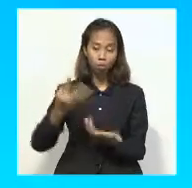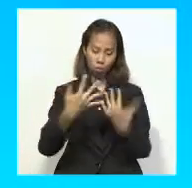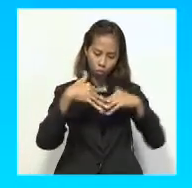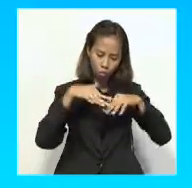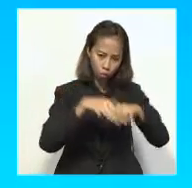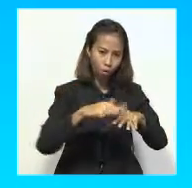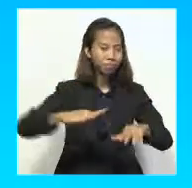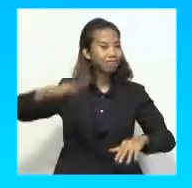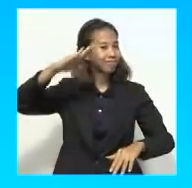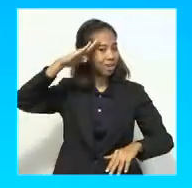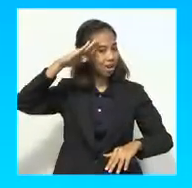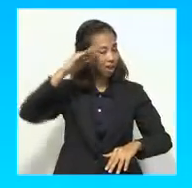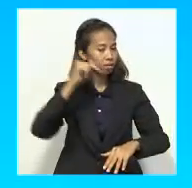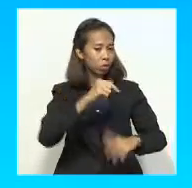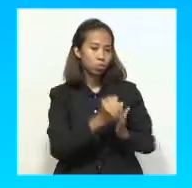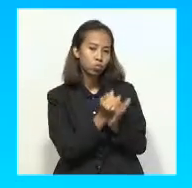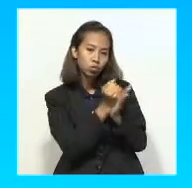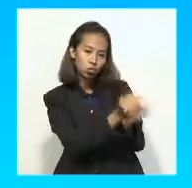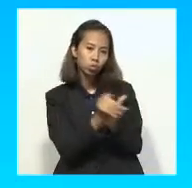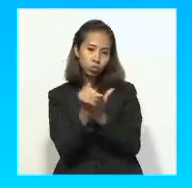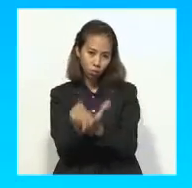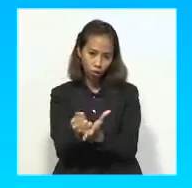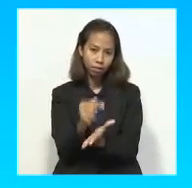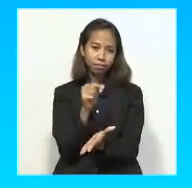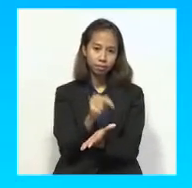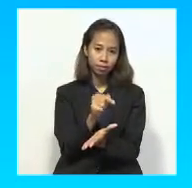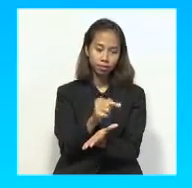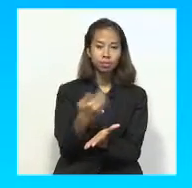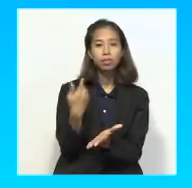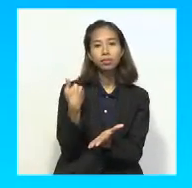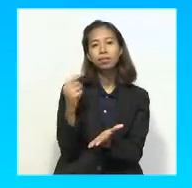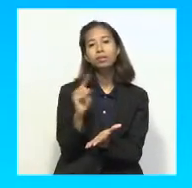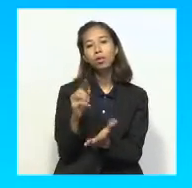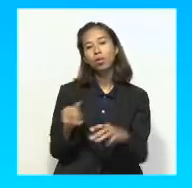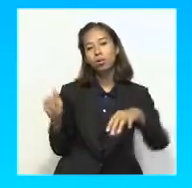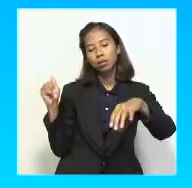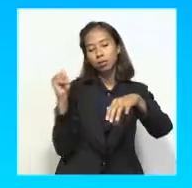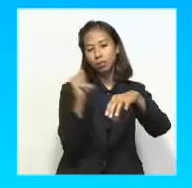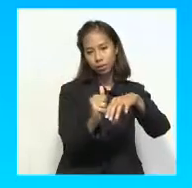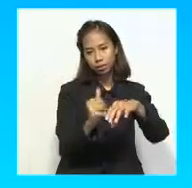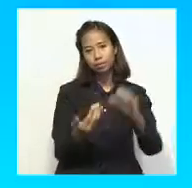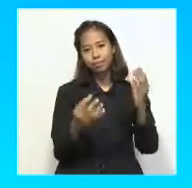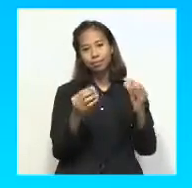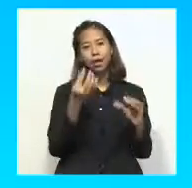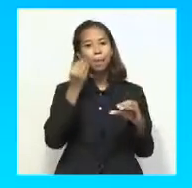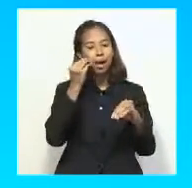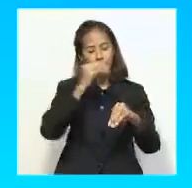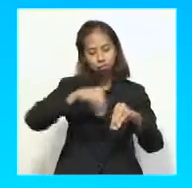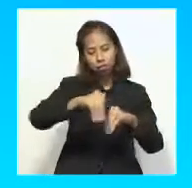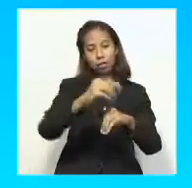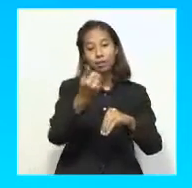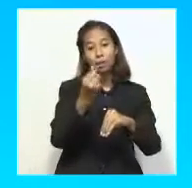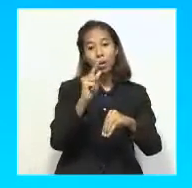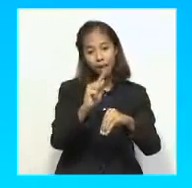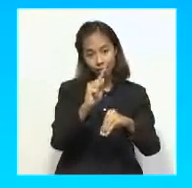ร่วมกับกองทหารกำลังรักษาความสงบเรียบร้อยจังหวัดบึงกาฬนะครับมีการลงไปในพื้นที่บ้านแสนสุขหมู่ที่11ตำ